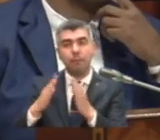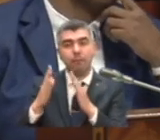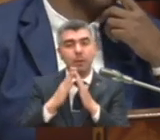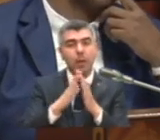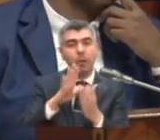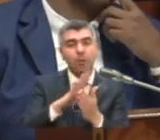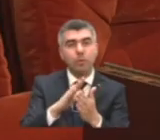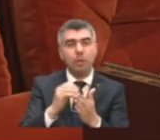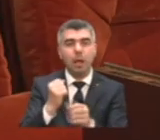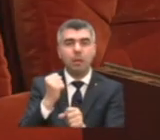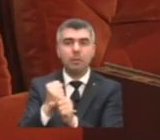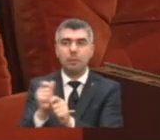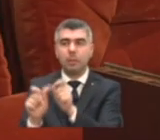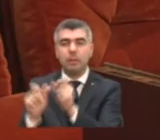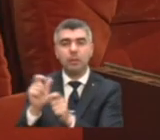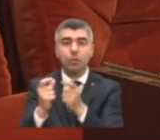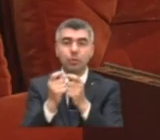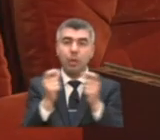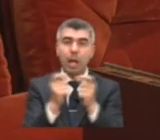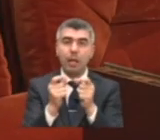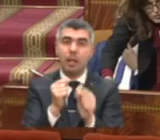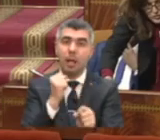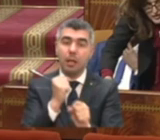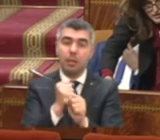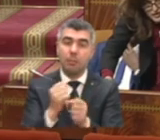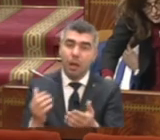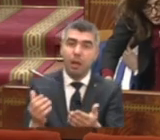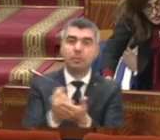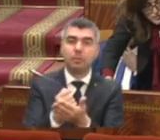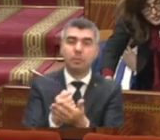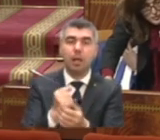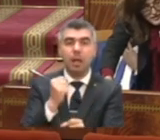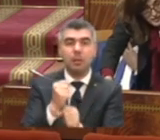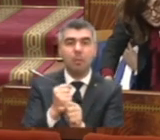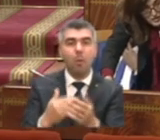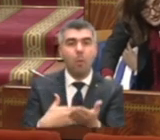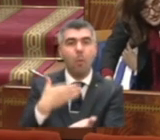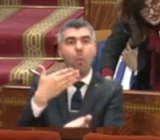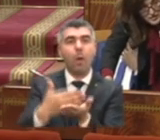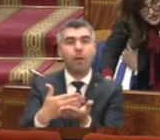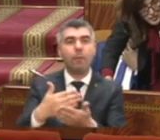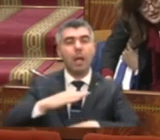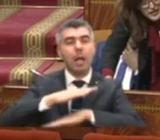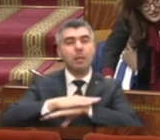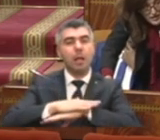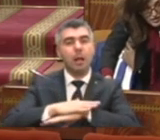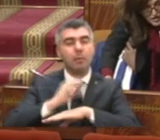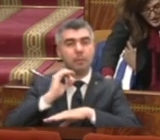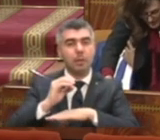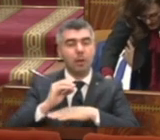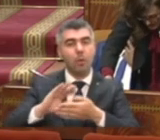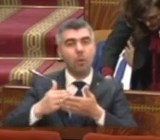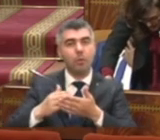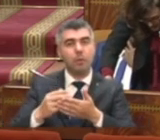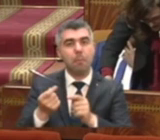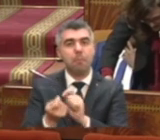حاله عطاله، اضطرت مقاوله البناء اللي فاز بالصفقات العموميه انها توقف وما تحترمش الالتزامات ديالها، بل انها تراجع